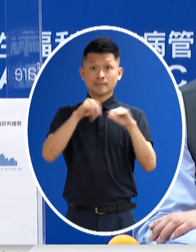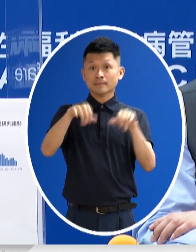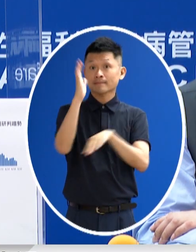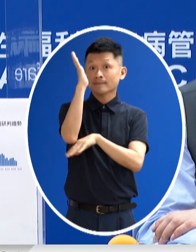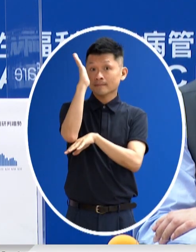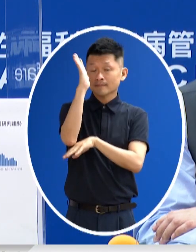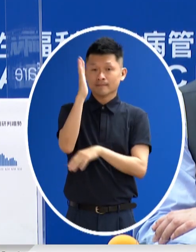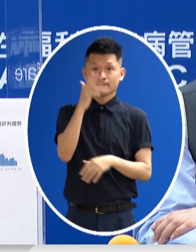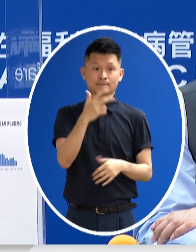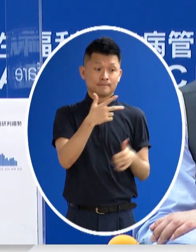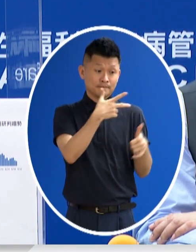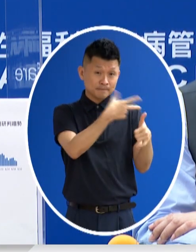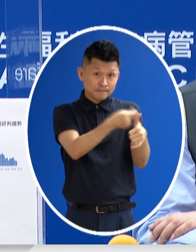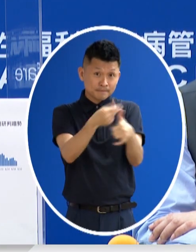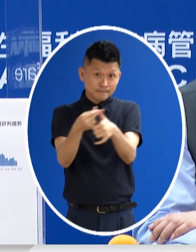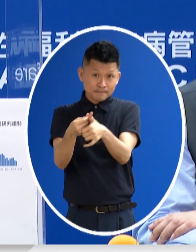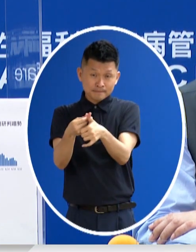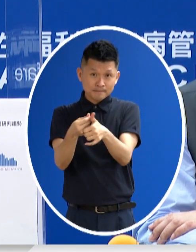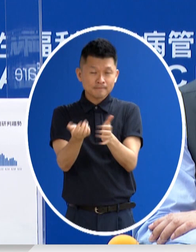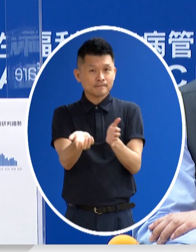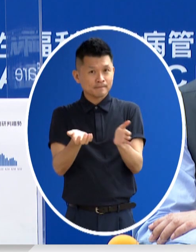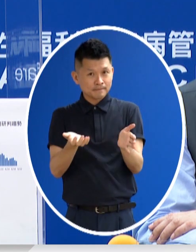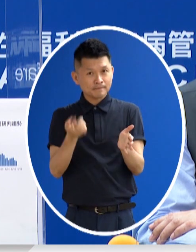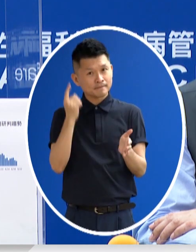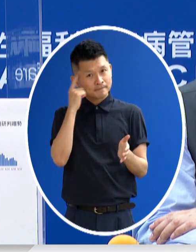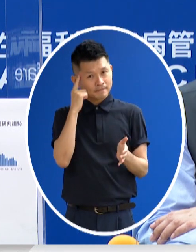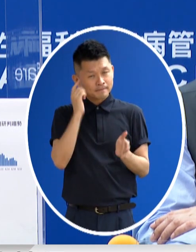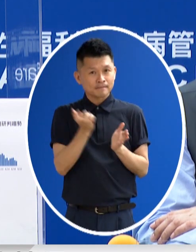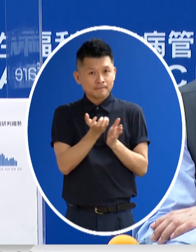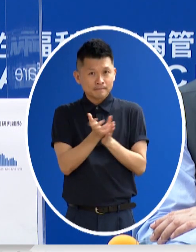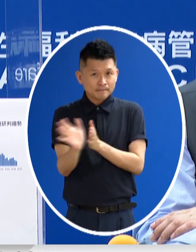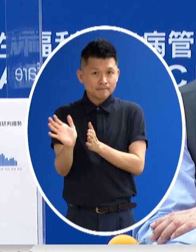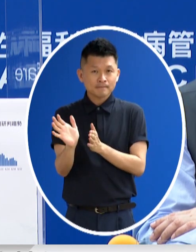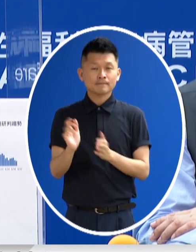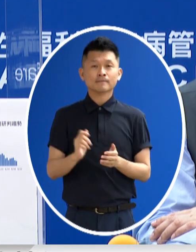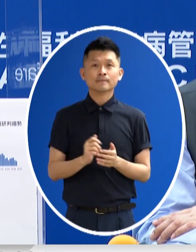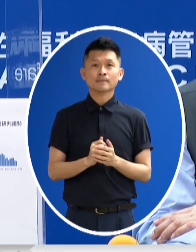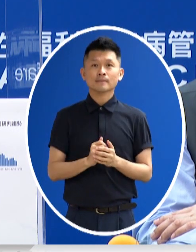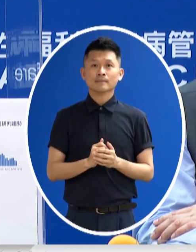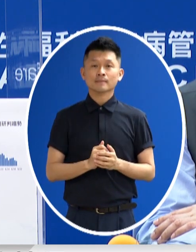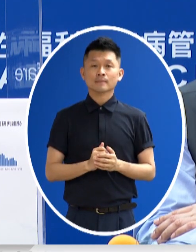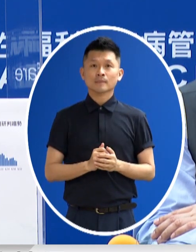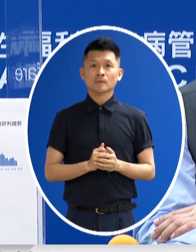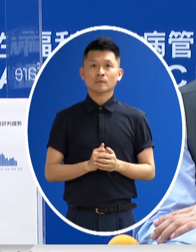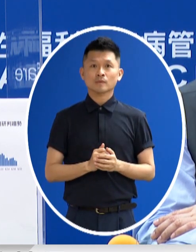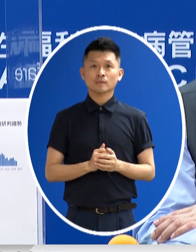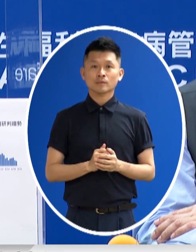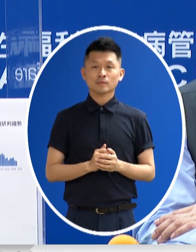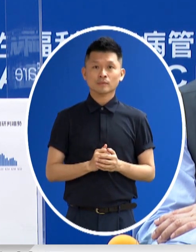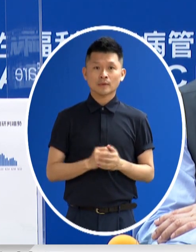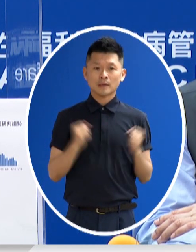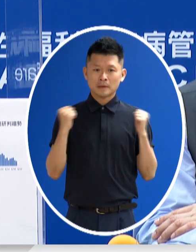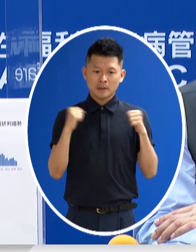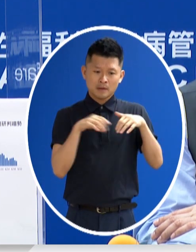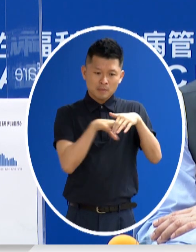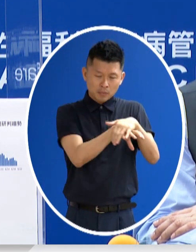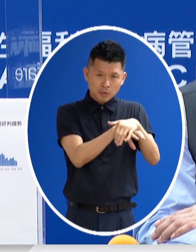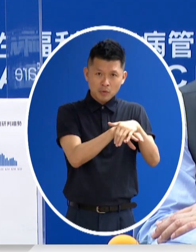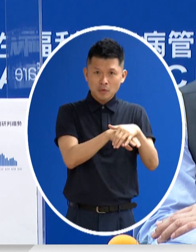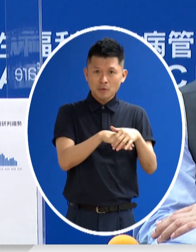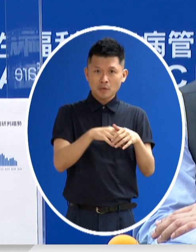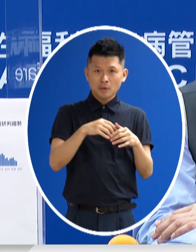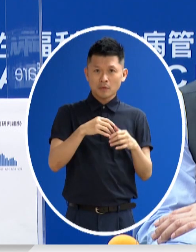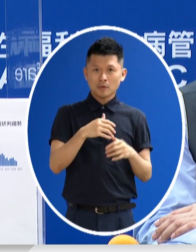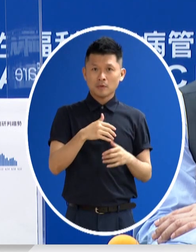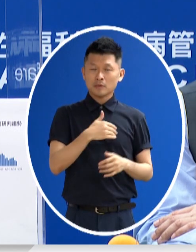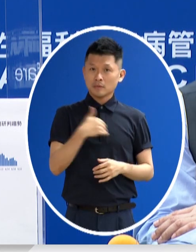施打的时候，会根据他一些储备就是说怎么样的一个冷链的情况那提